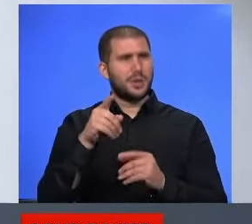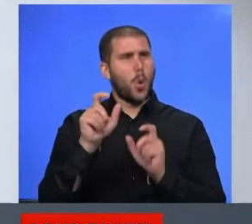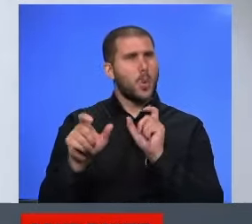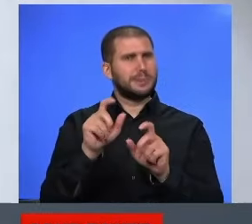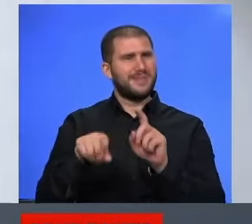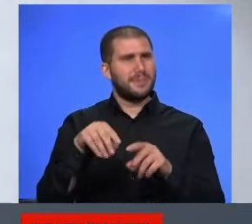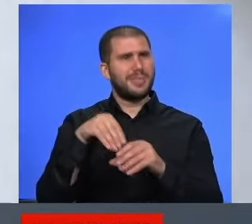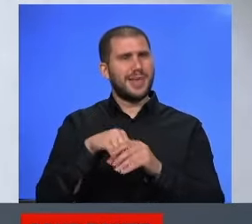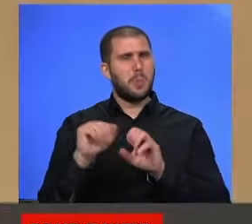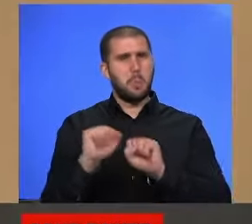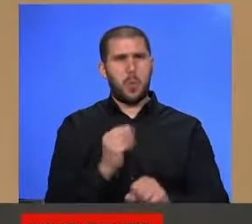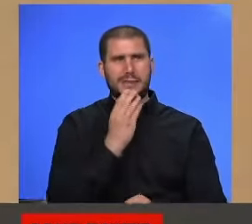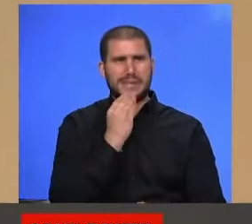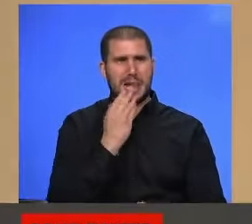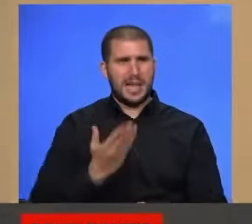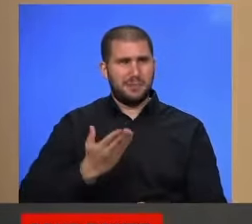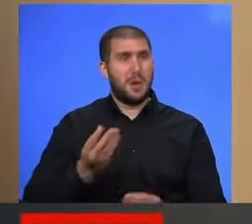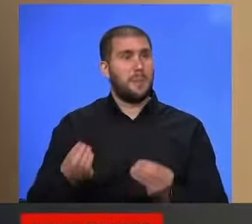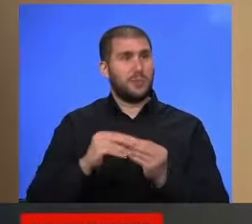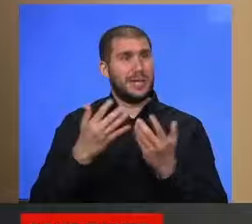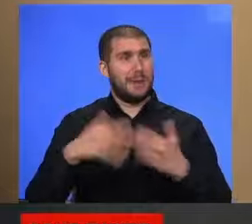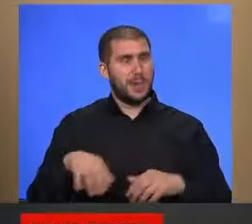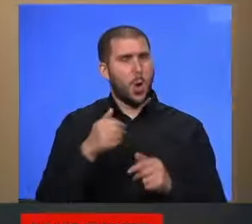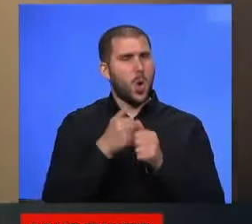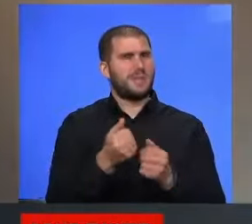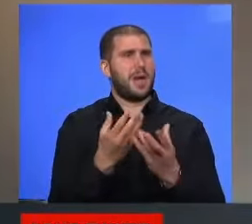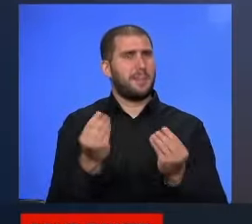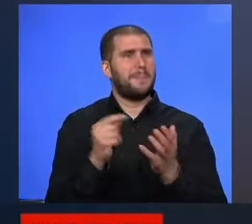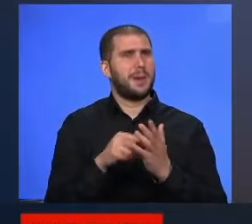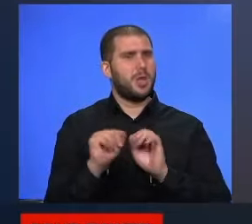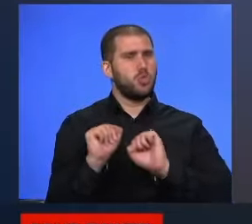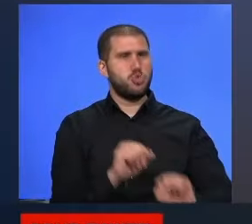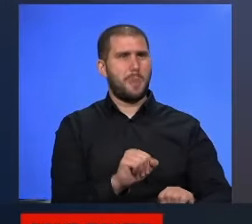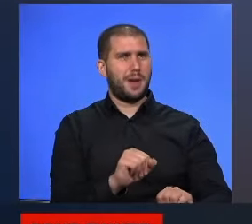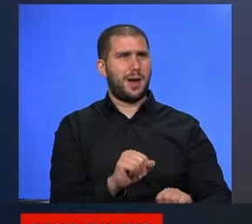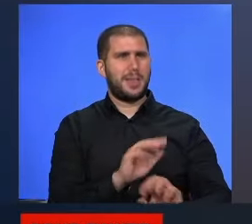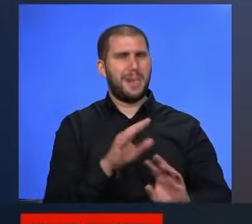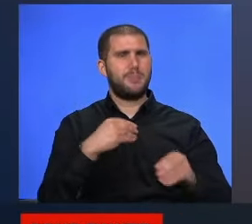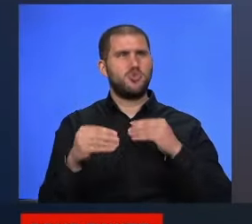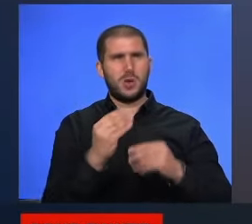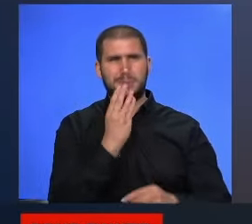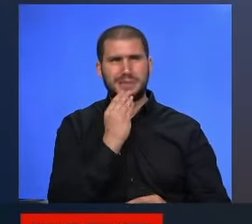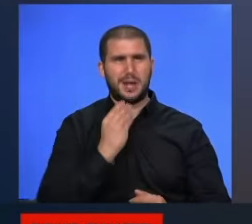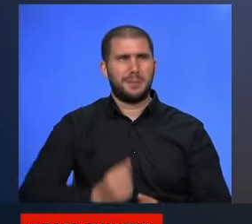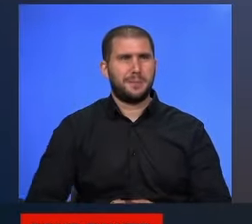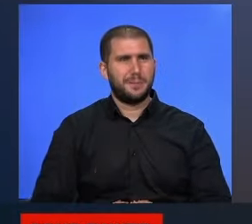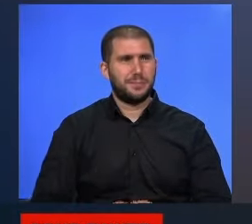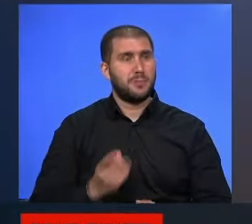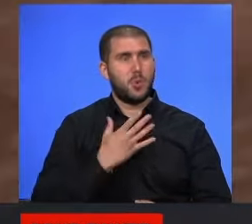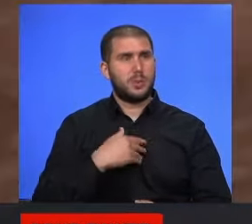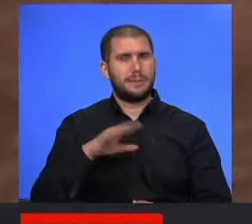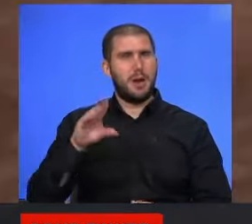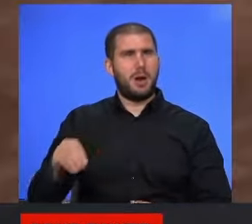תכנים פרו-ישראלים שלה. בנוסף, היא איבדה גם עוקבים רבים בגלל עמידתה בלתי מתפשרת לצד ישראל. They want to silence